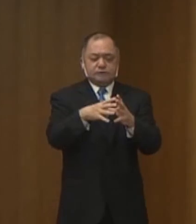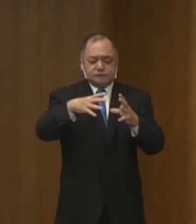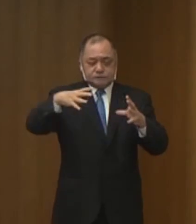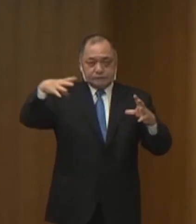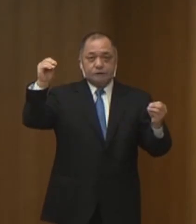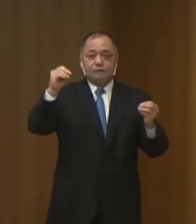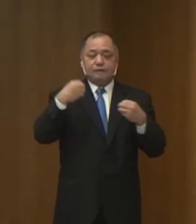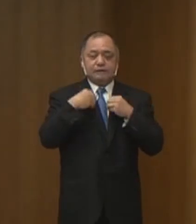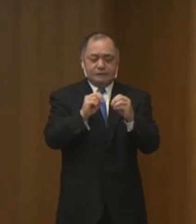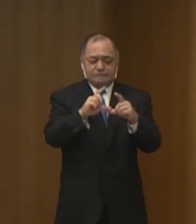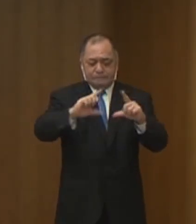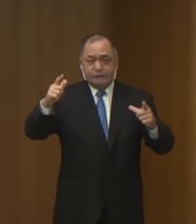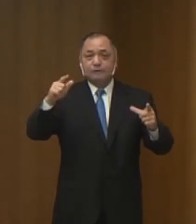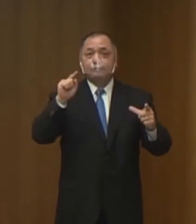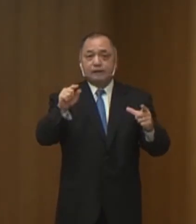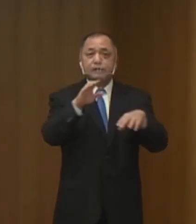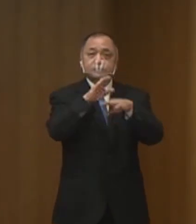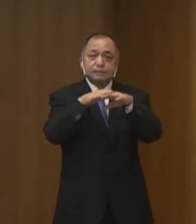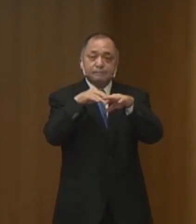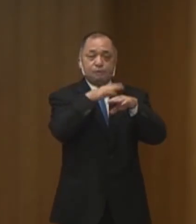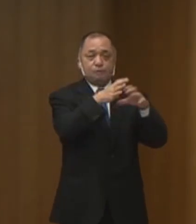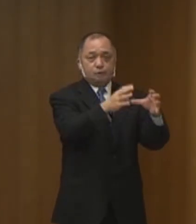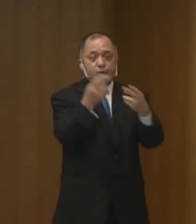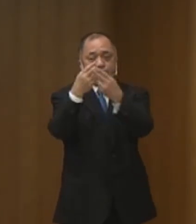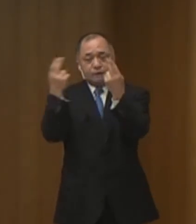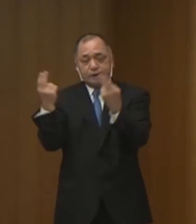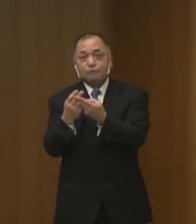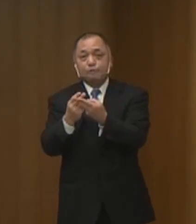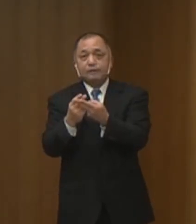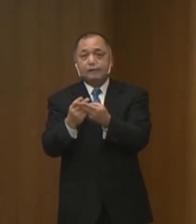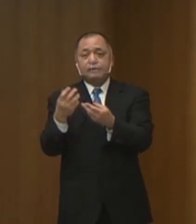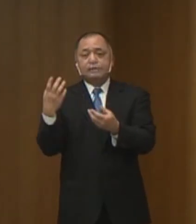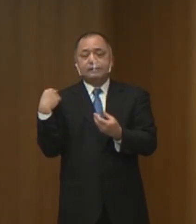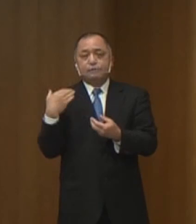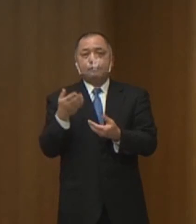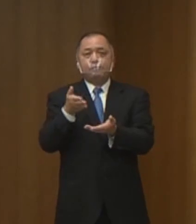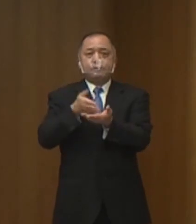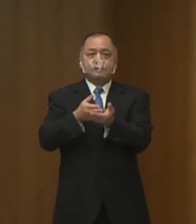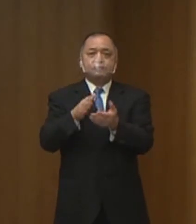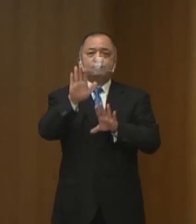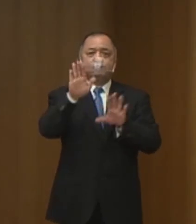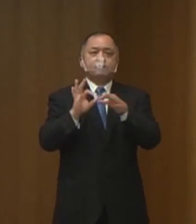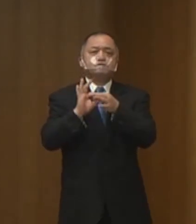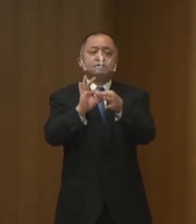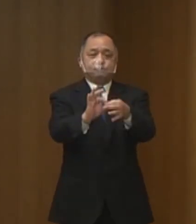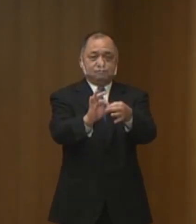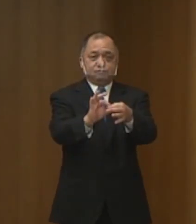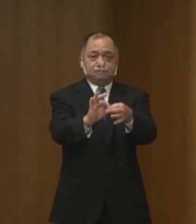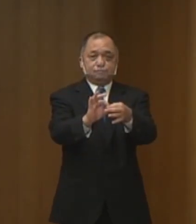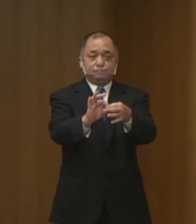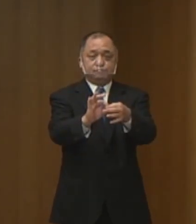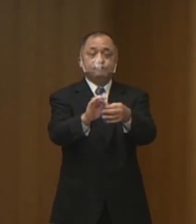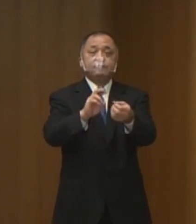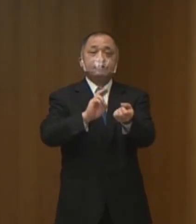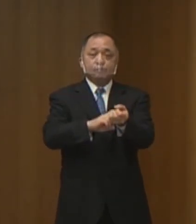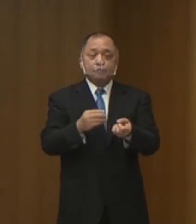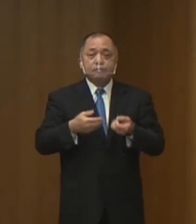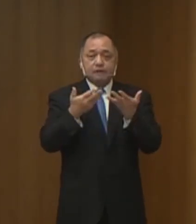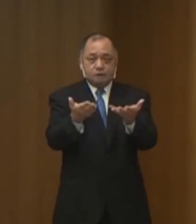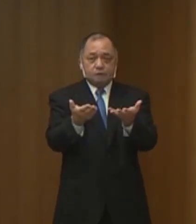拡大している中での北海道や札幌の位置は先ほど申し上げたような状況、そ それと医療提供体制の負荷のピ